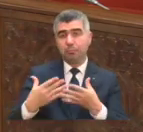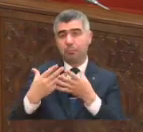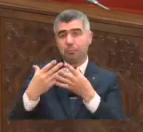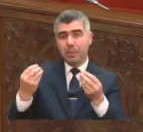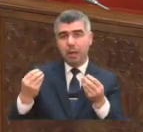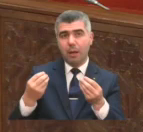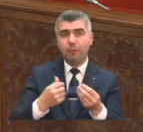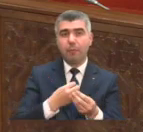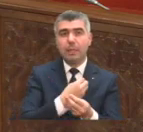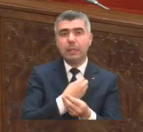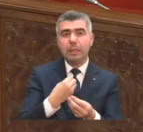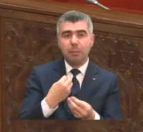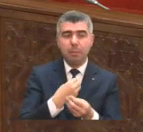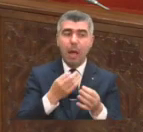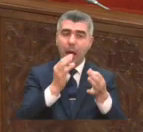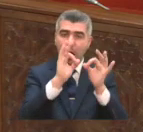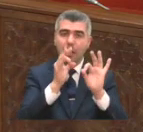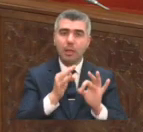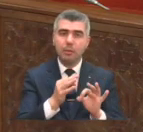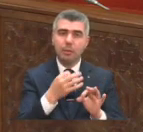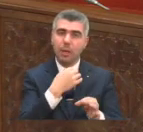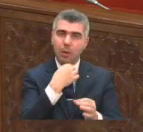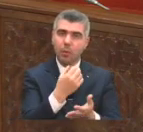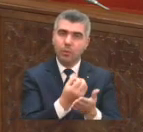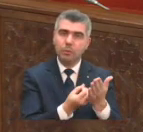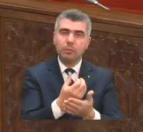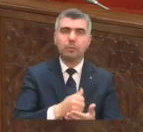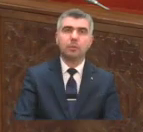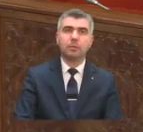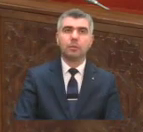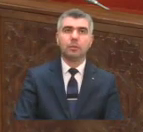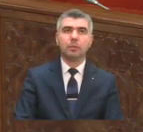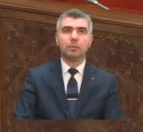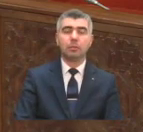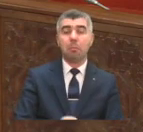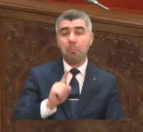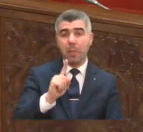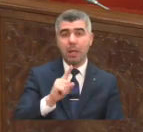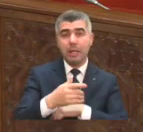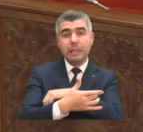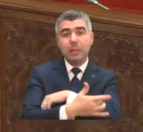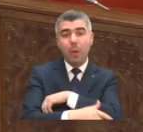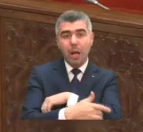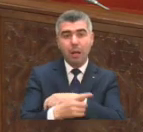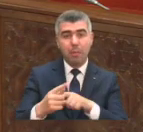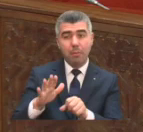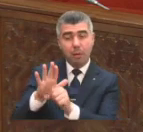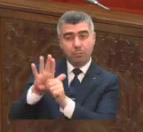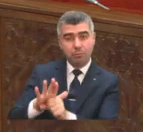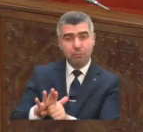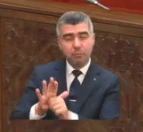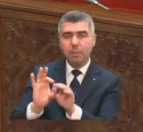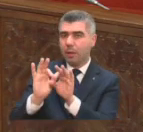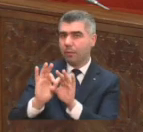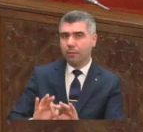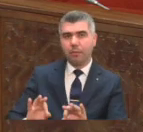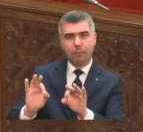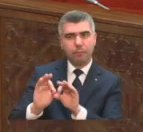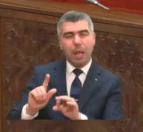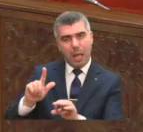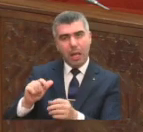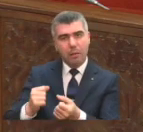الموارد البشريه، نقدر نعطيك كاع العدد ديال الموارد البشريه اللي فيه. ولكن الاقليم الصويره راه ماشي هي مهمشه، هي عندها هي كذلك واحد